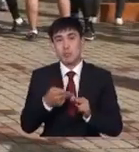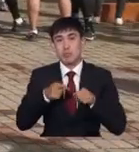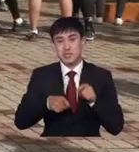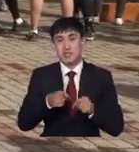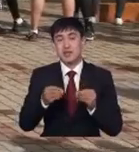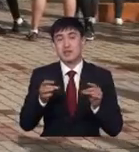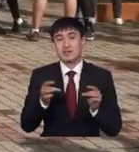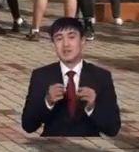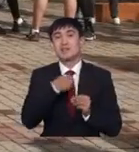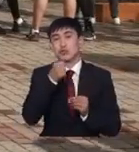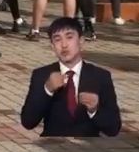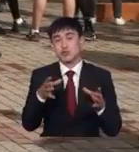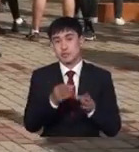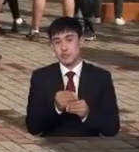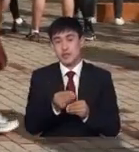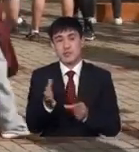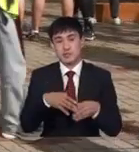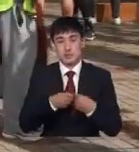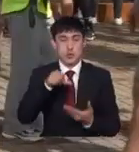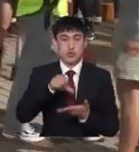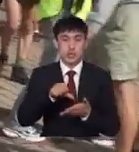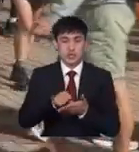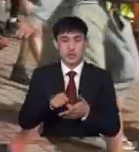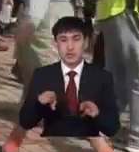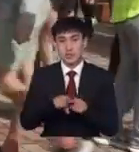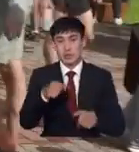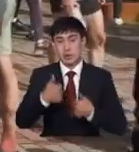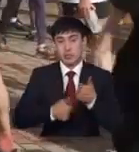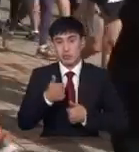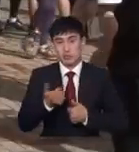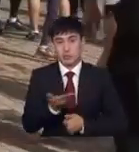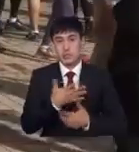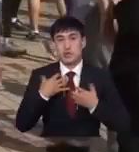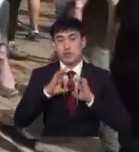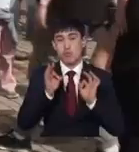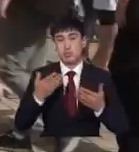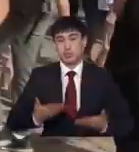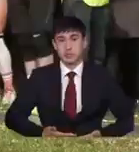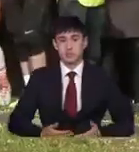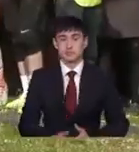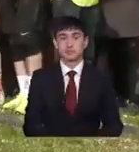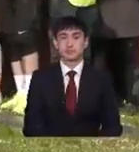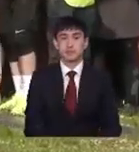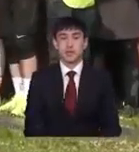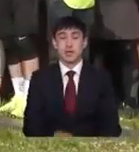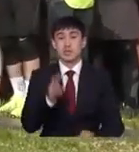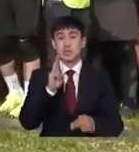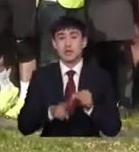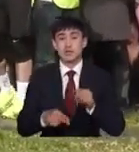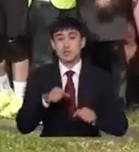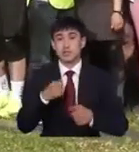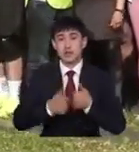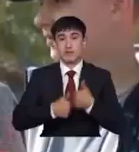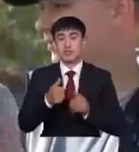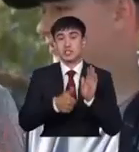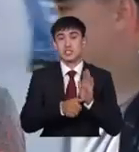в дистанции для взрослых. Вся наша семья принимает участие в подобных марафонах. Мы за здоровый образ жизни. Завершился забег дистанциями